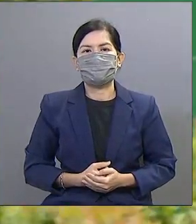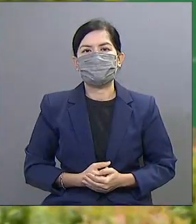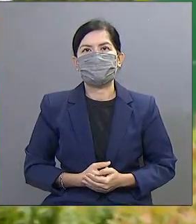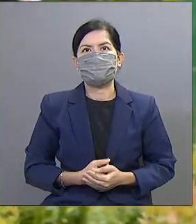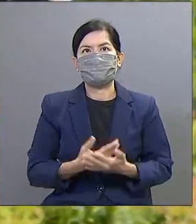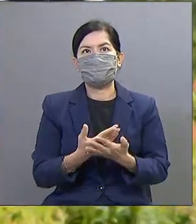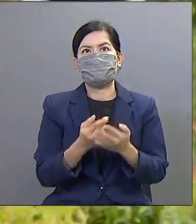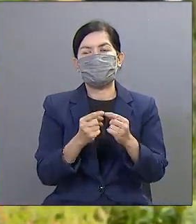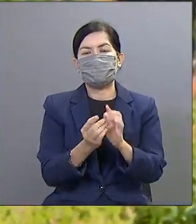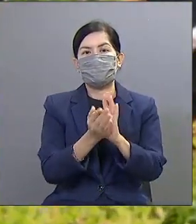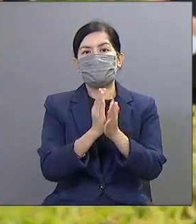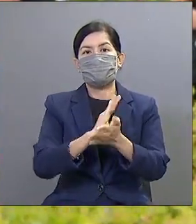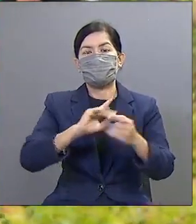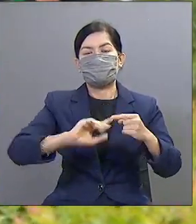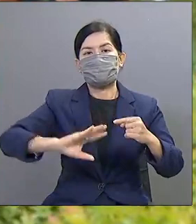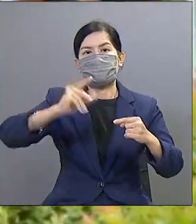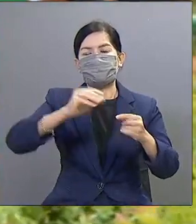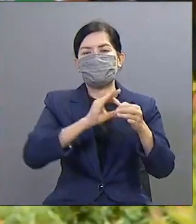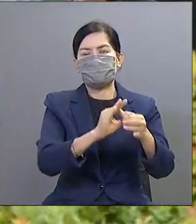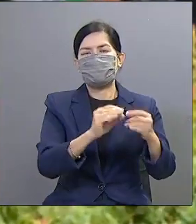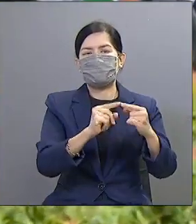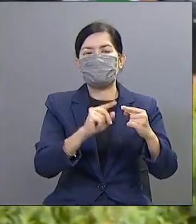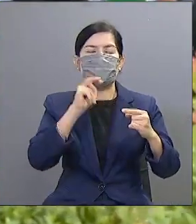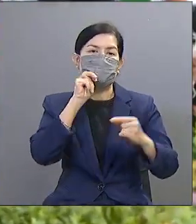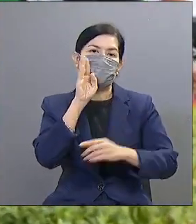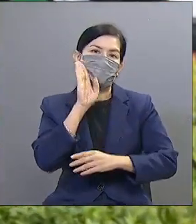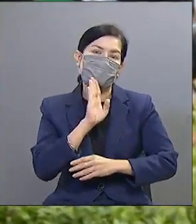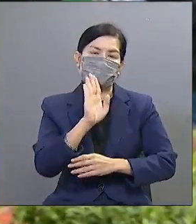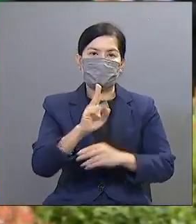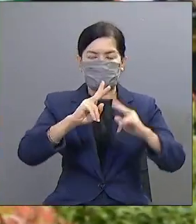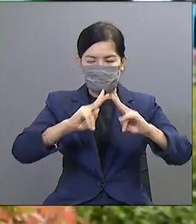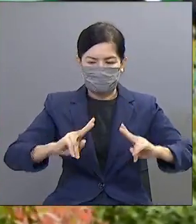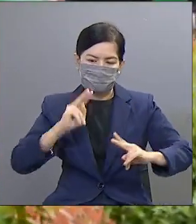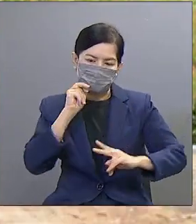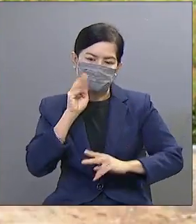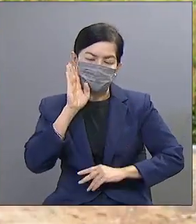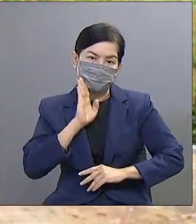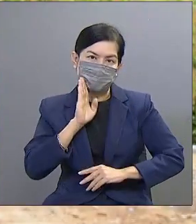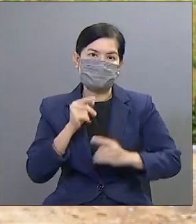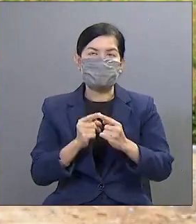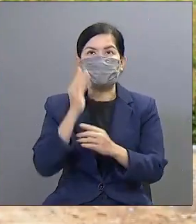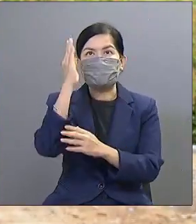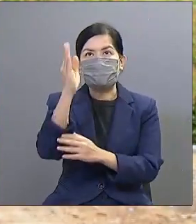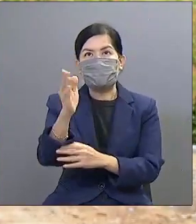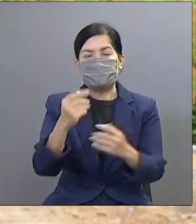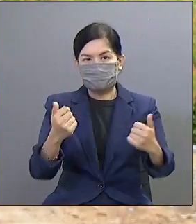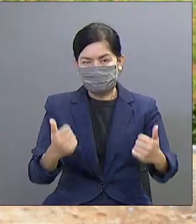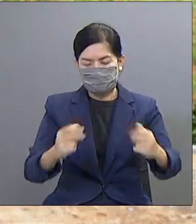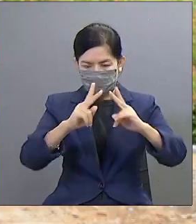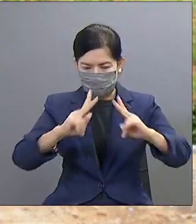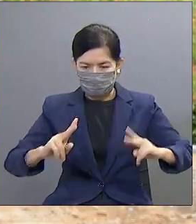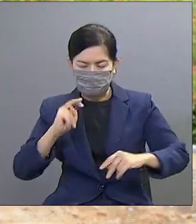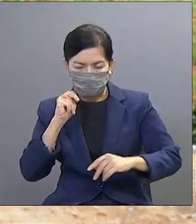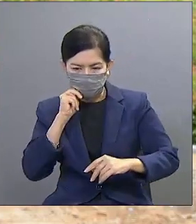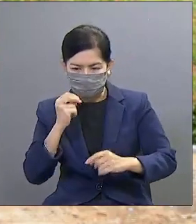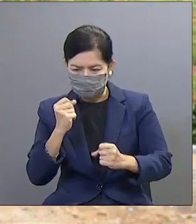การพัฒนาน้ำประดาของossenทัรกรน้ประดาณคร caliberครัวันนี้ กลมกัปรยาม chosen หาเห่งน้ำไต